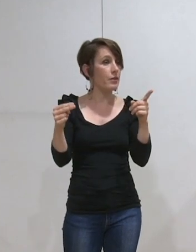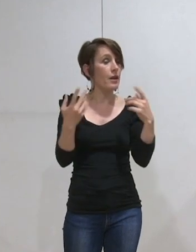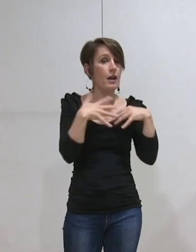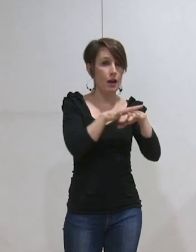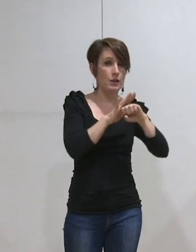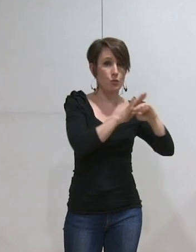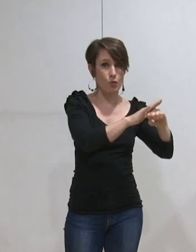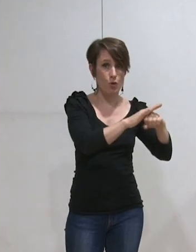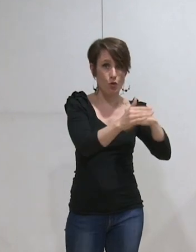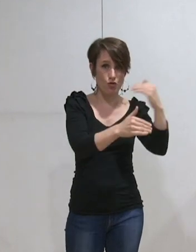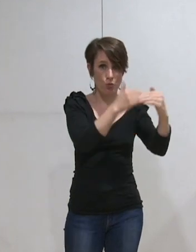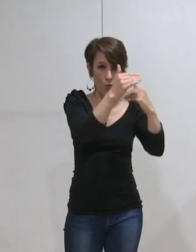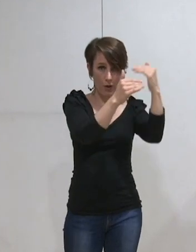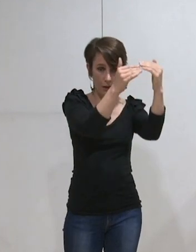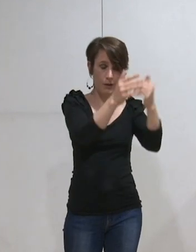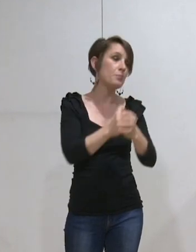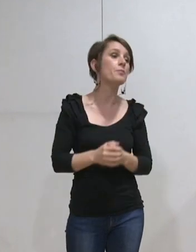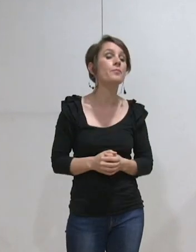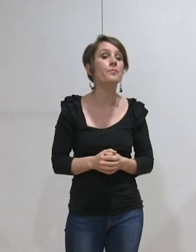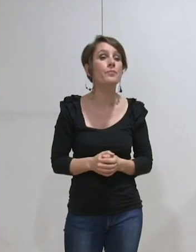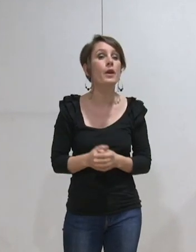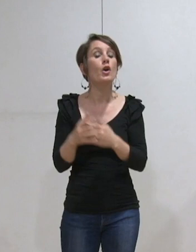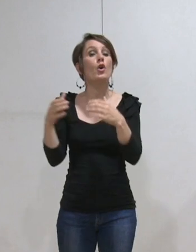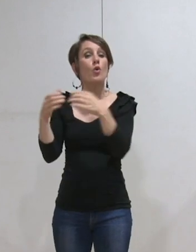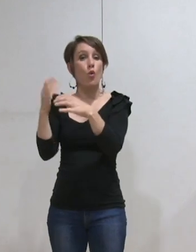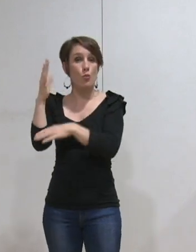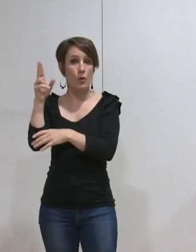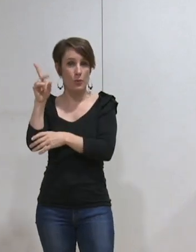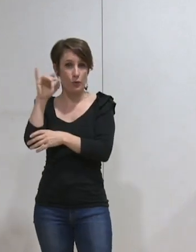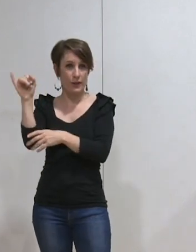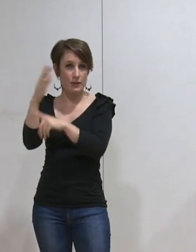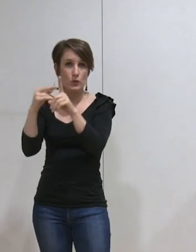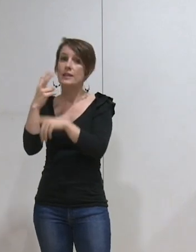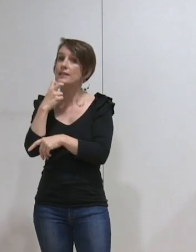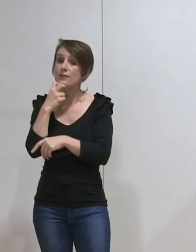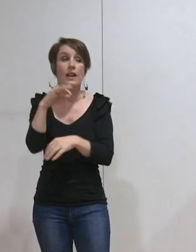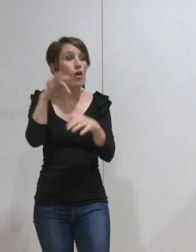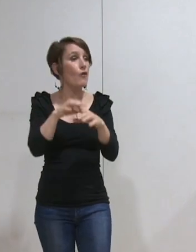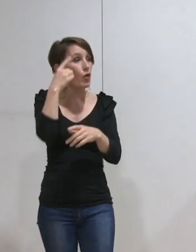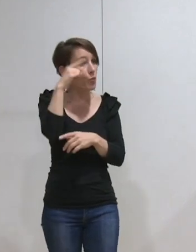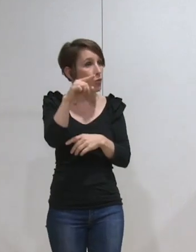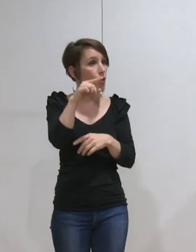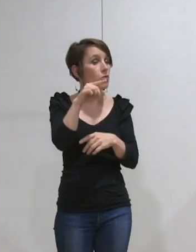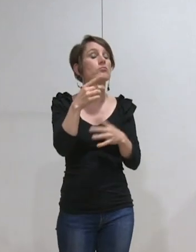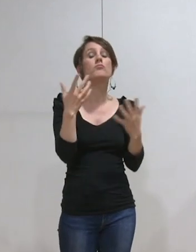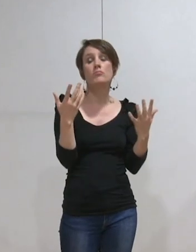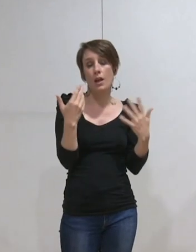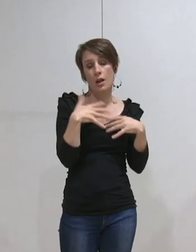rassemblement de gauche et de progrès groupe umpudi société civile qui vote pour rassemblement citoyens de la gauche les